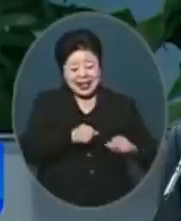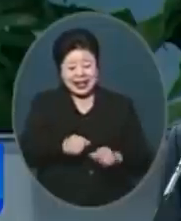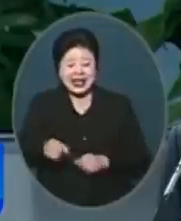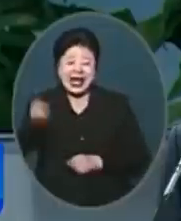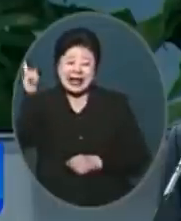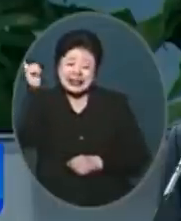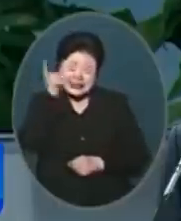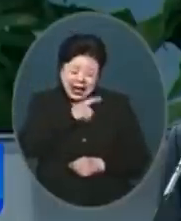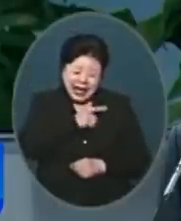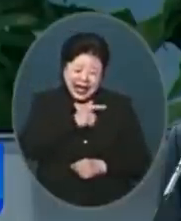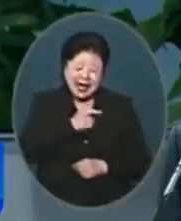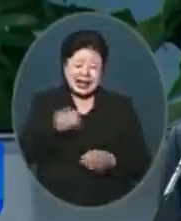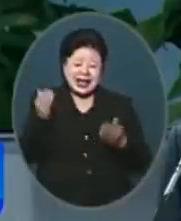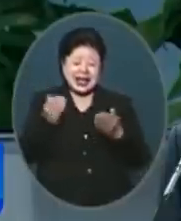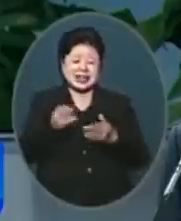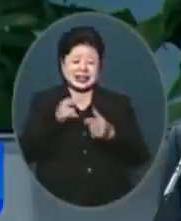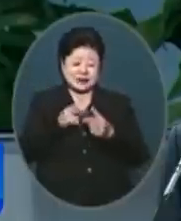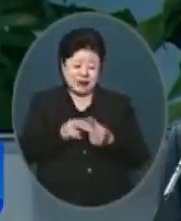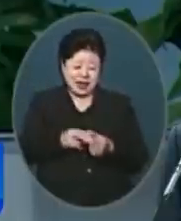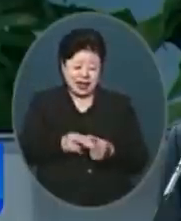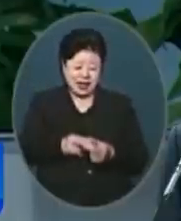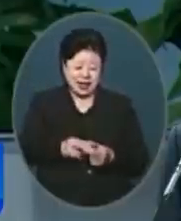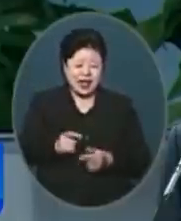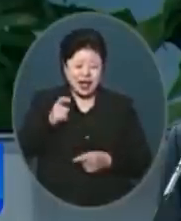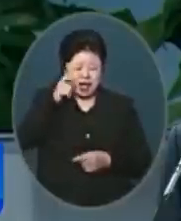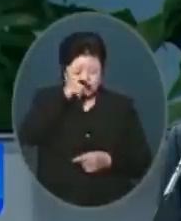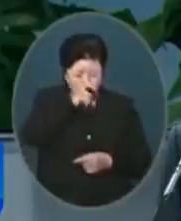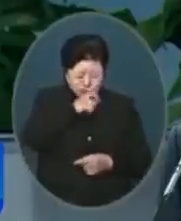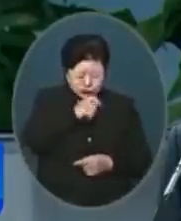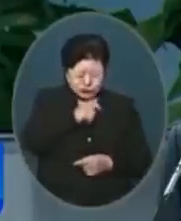이전에 행하던 악한 일과